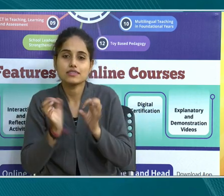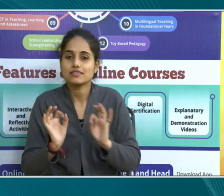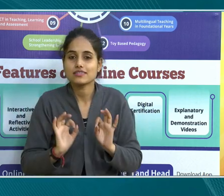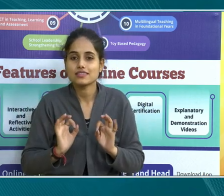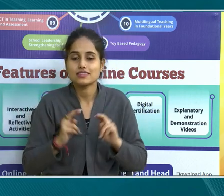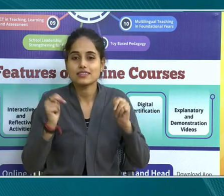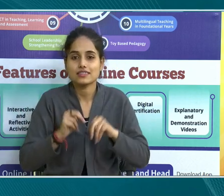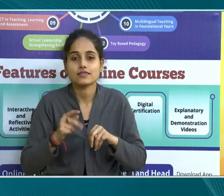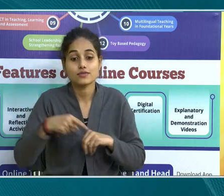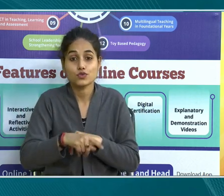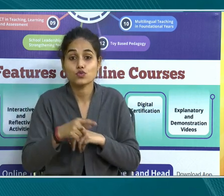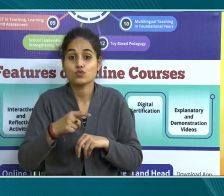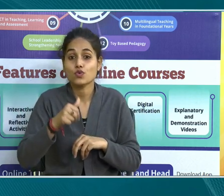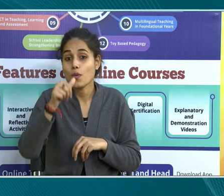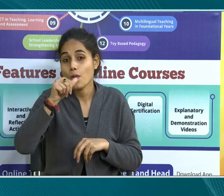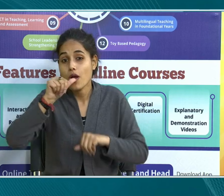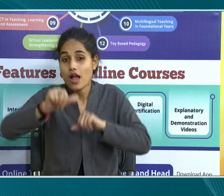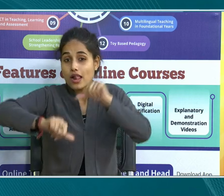सो